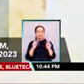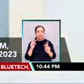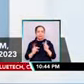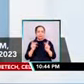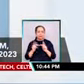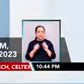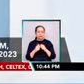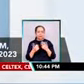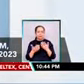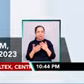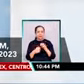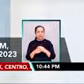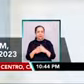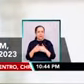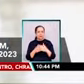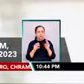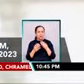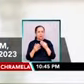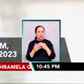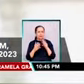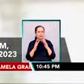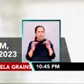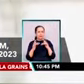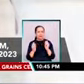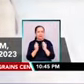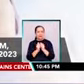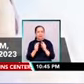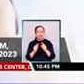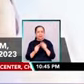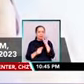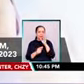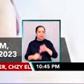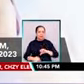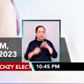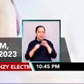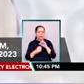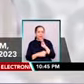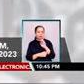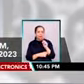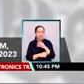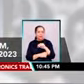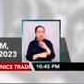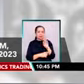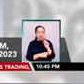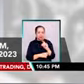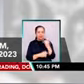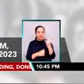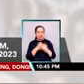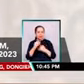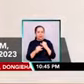Wavy Baby Music Festival. Makakasama rin niya ang Pinoy Pride na Ben and Ben at ilan pang international